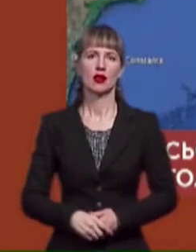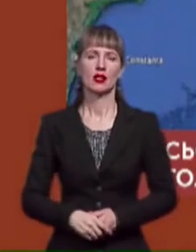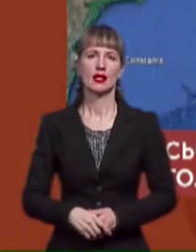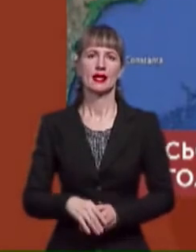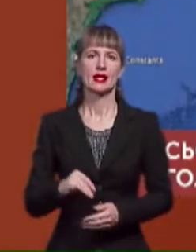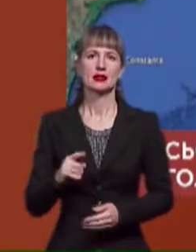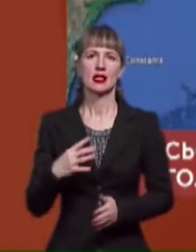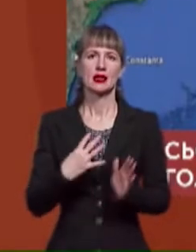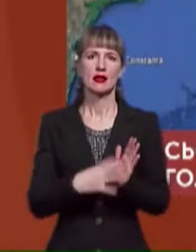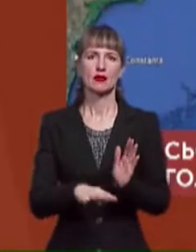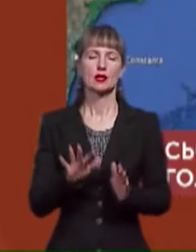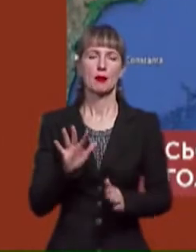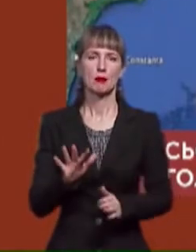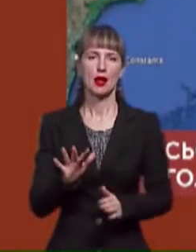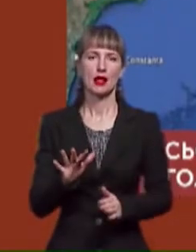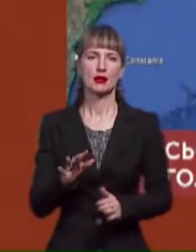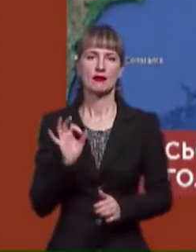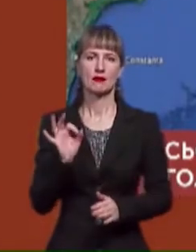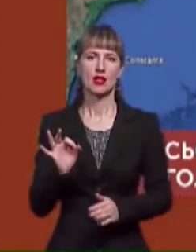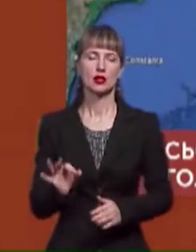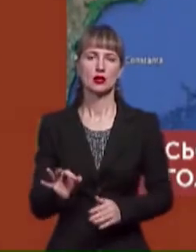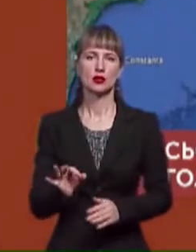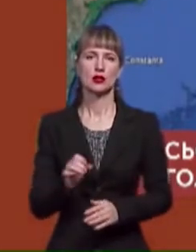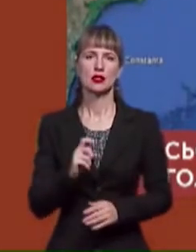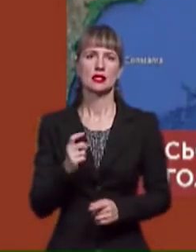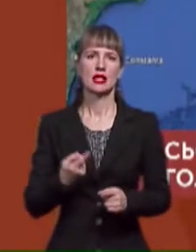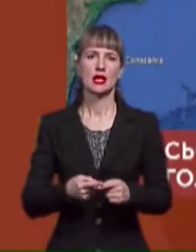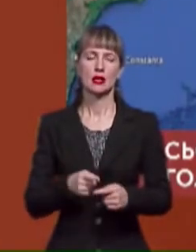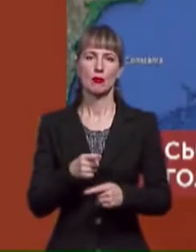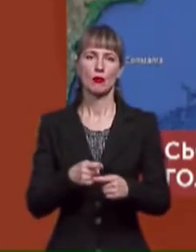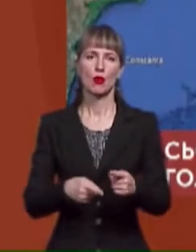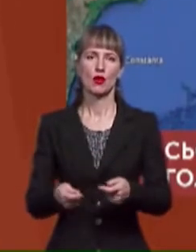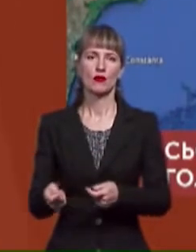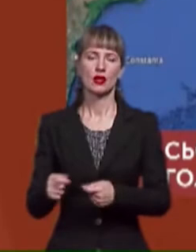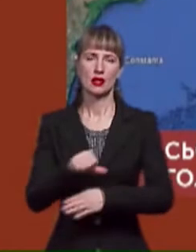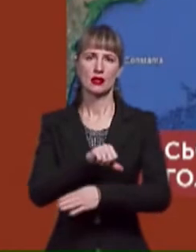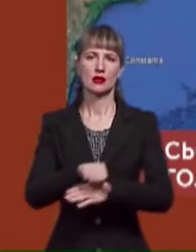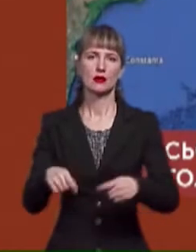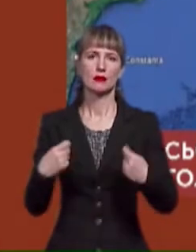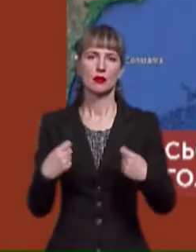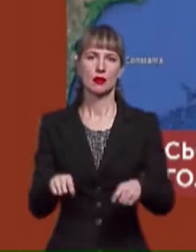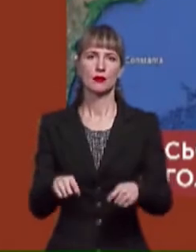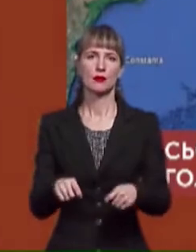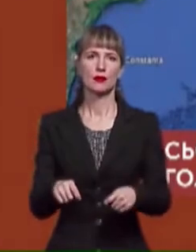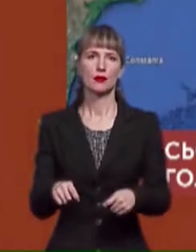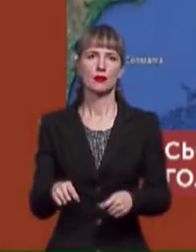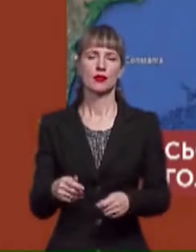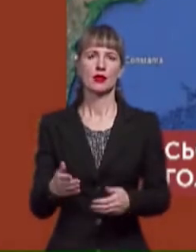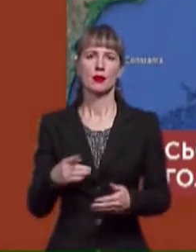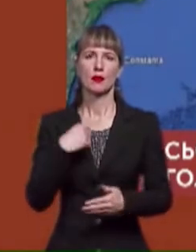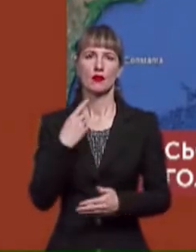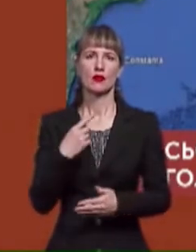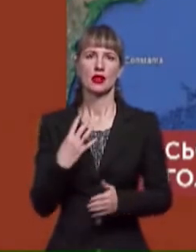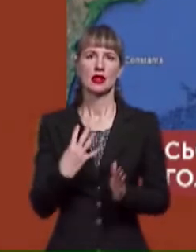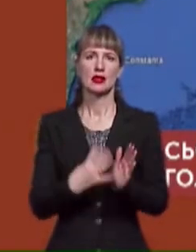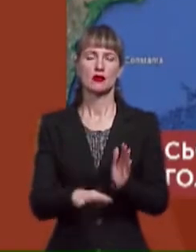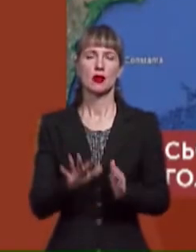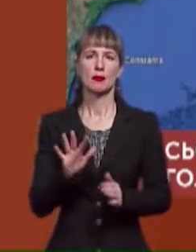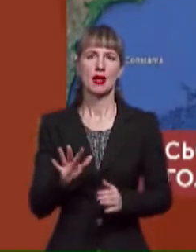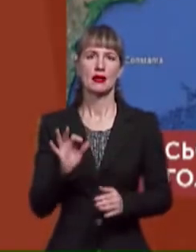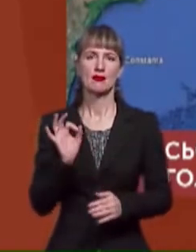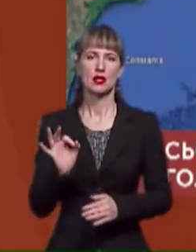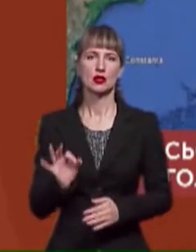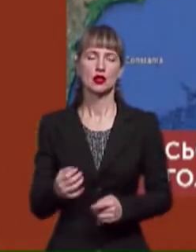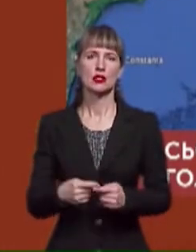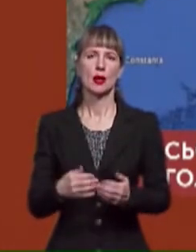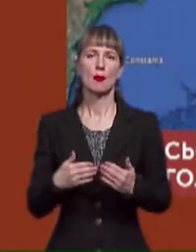З них 95% з тієї половини експорту, яка морем йде, 95%